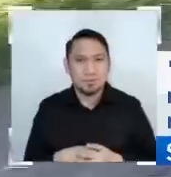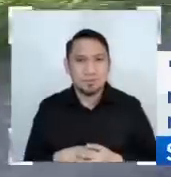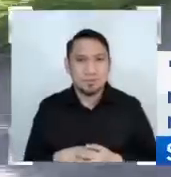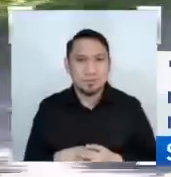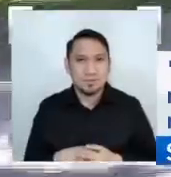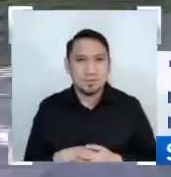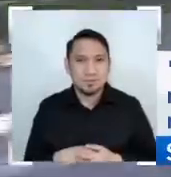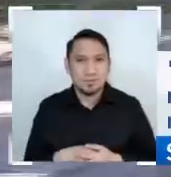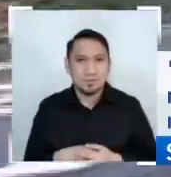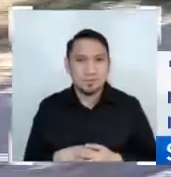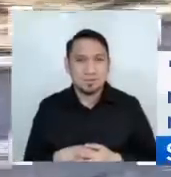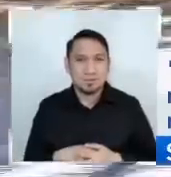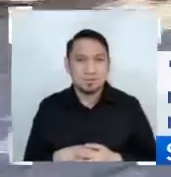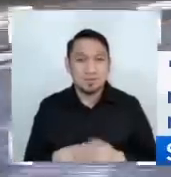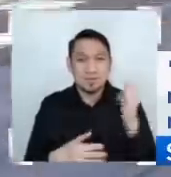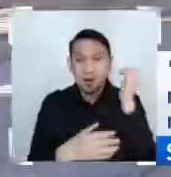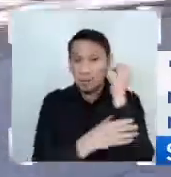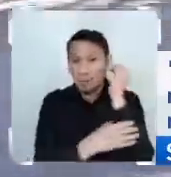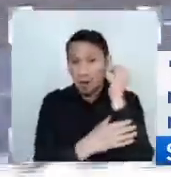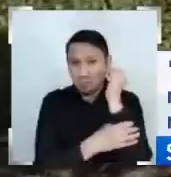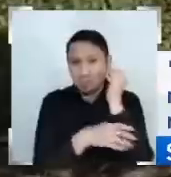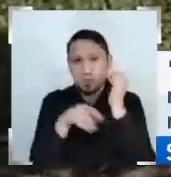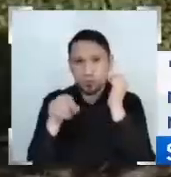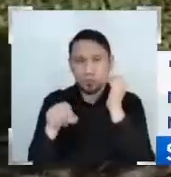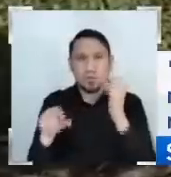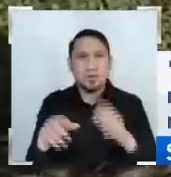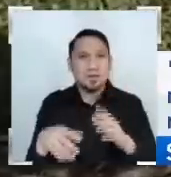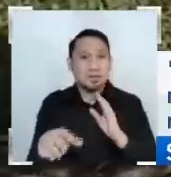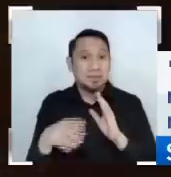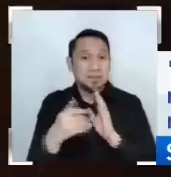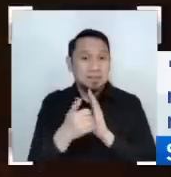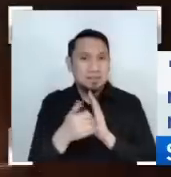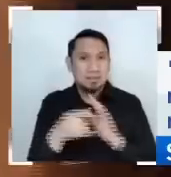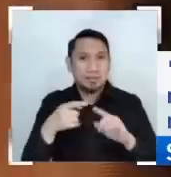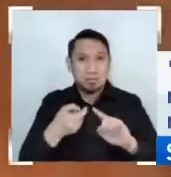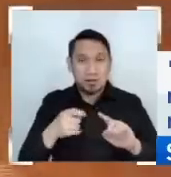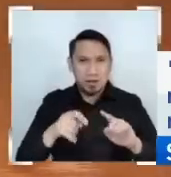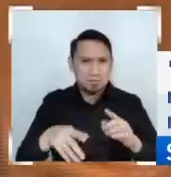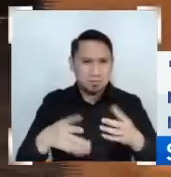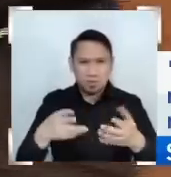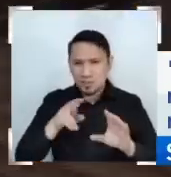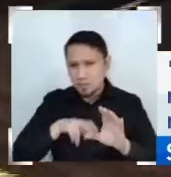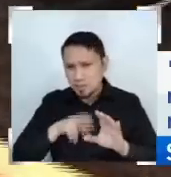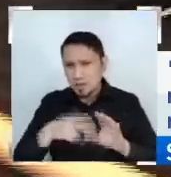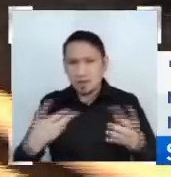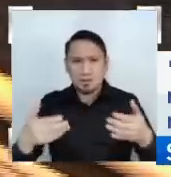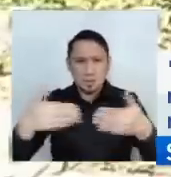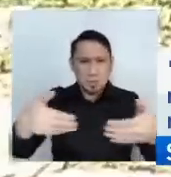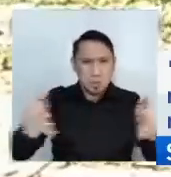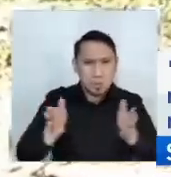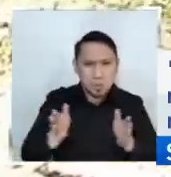Ito ang tinaguriang Bamboo 4 Cycle ng pamilya Trevino. Mula sa kaha hanggang sa mga upuan nito sa loob, gawa sa